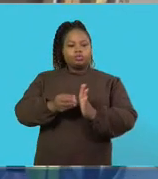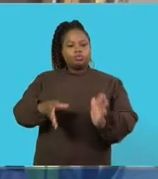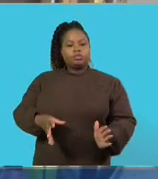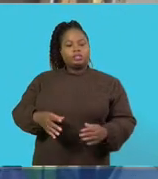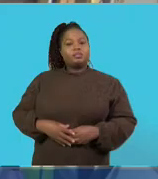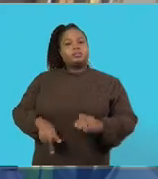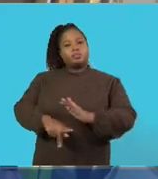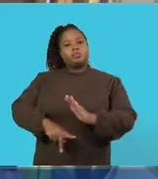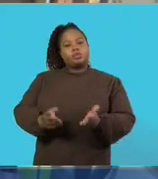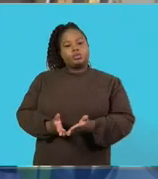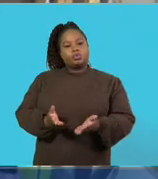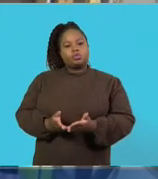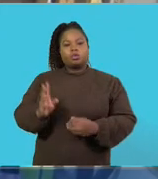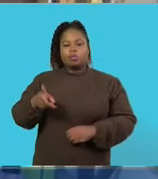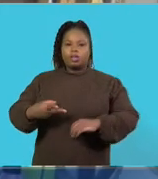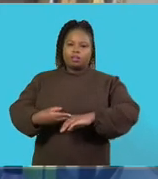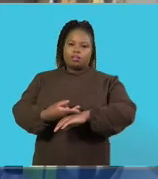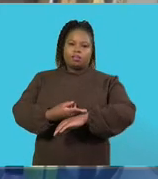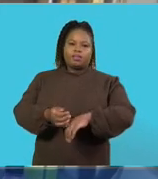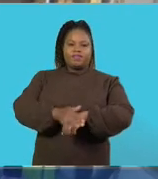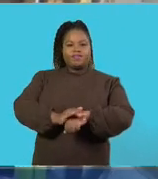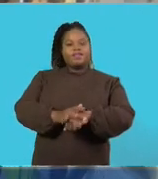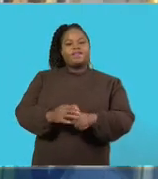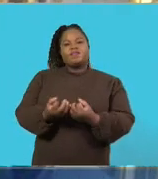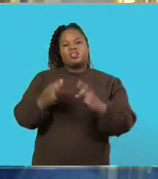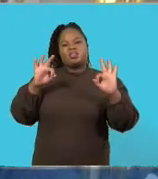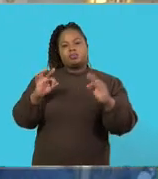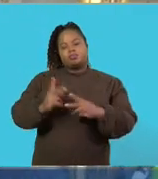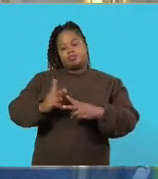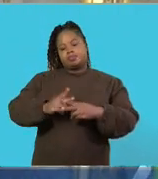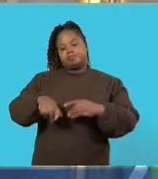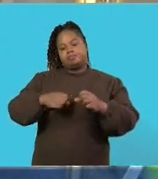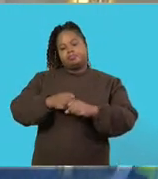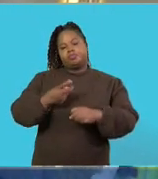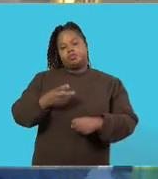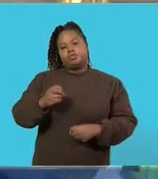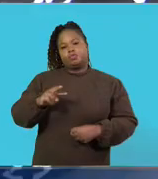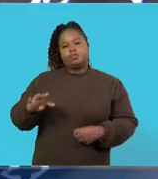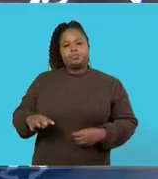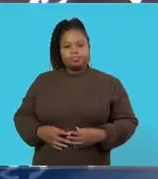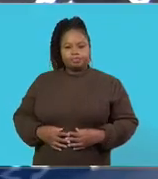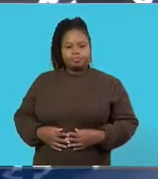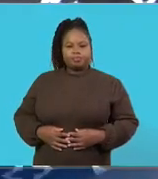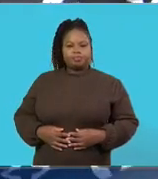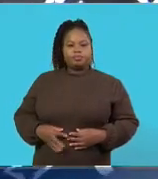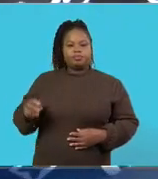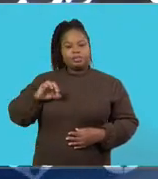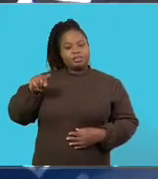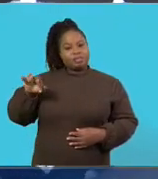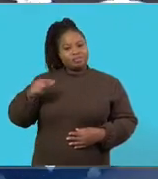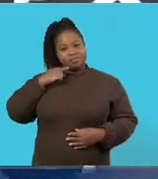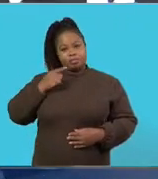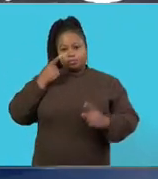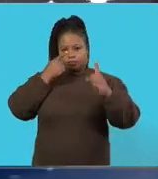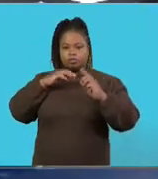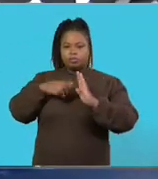tse tlase ho kuta meriri ya bona ho itukiseletseng selemo se hodimo sa dithuto. Maranzano o bolela ha tema